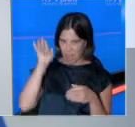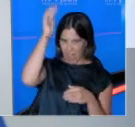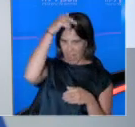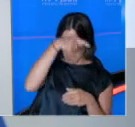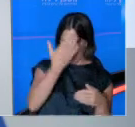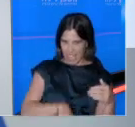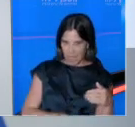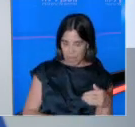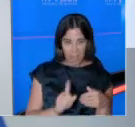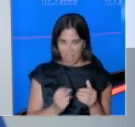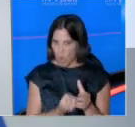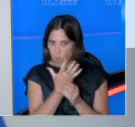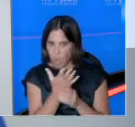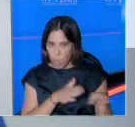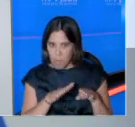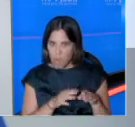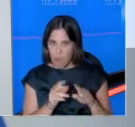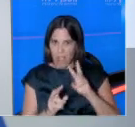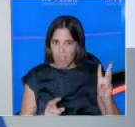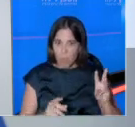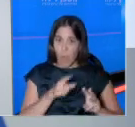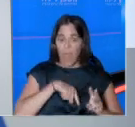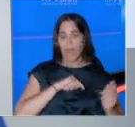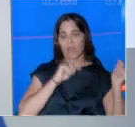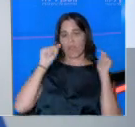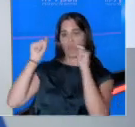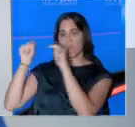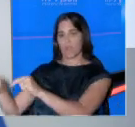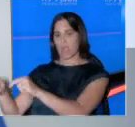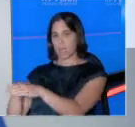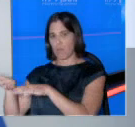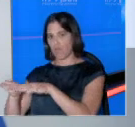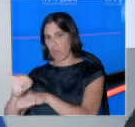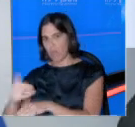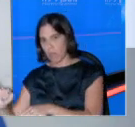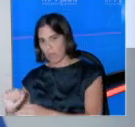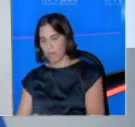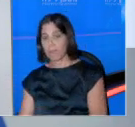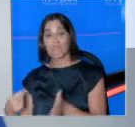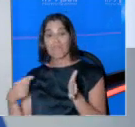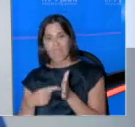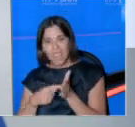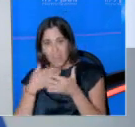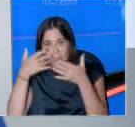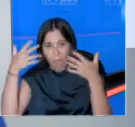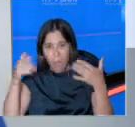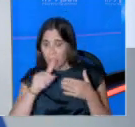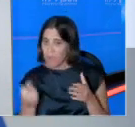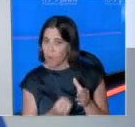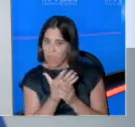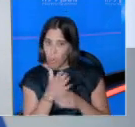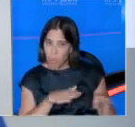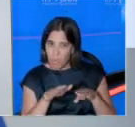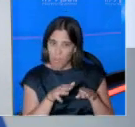לפיד, ולא תקום ממשלת שמאל, אנחנו באים לממשלת ימין. ולכן ברור שאם לא תקום ממשלת